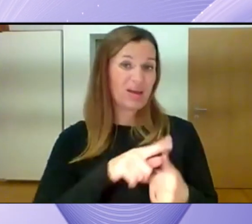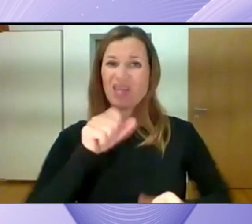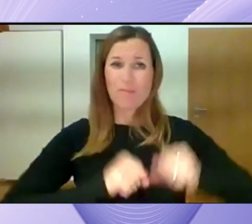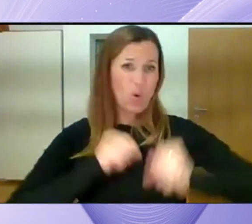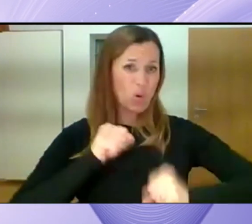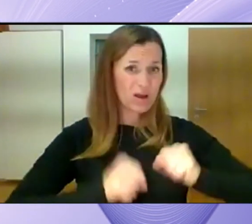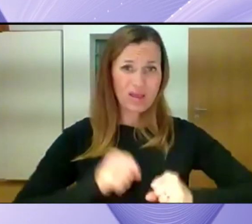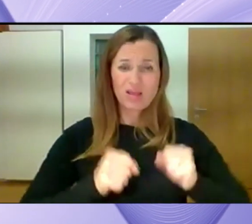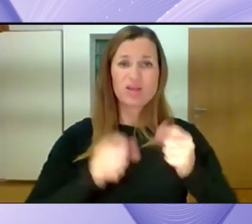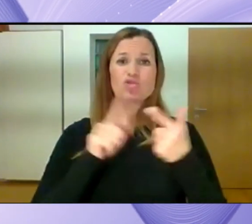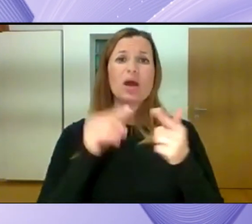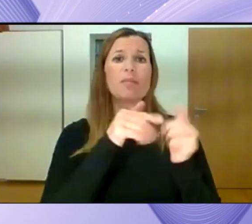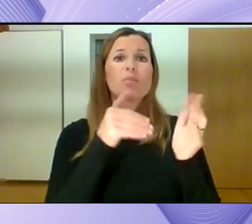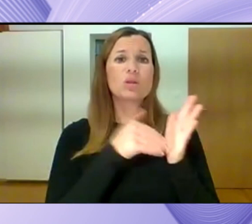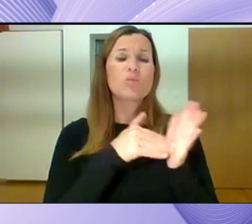če potrebuje veliko nege,